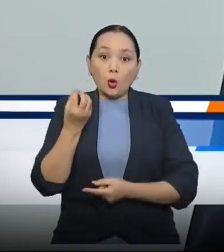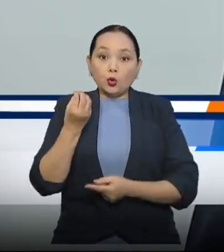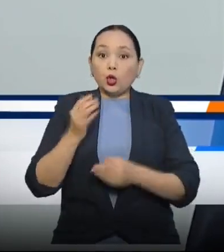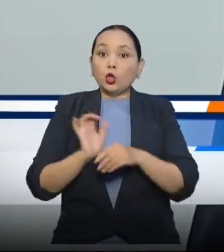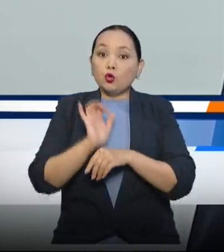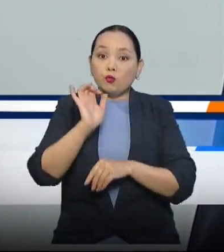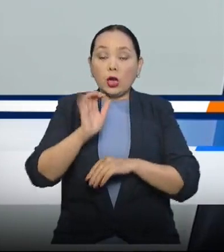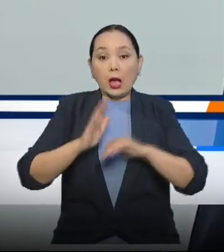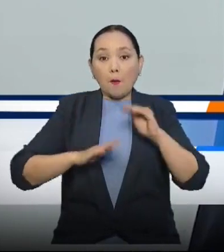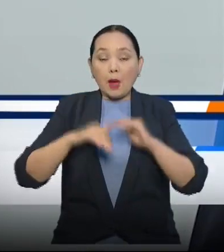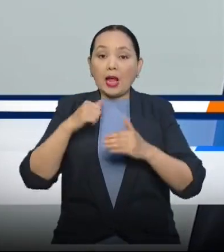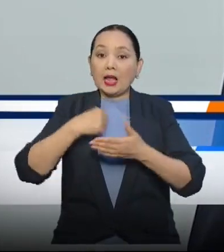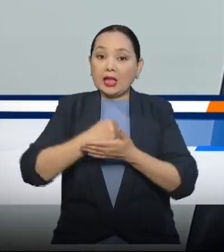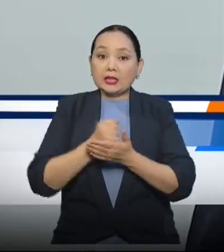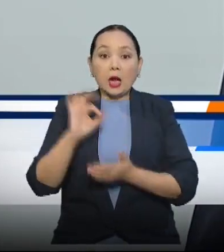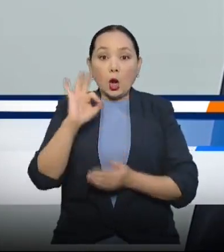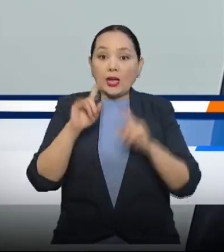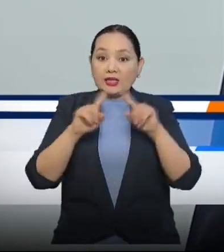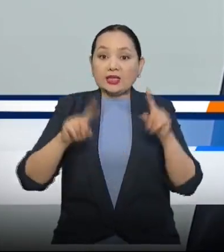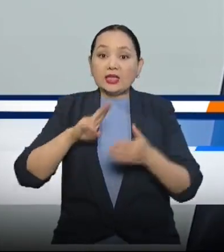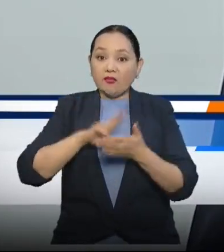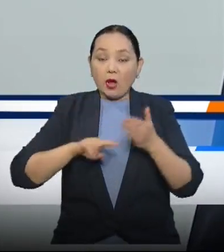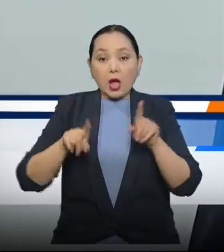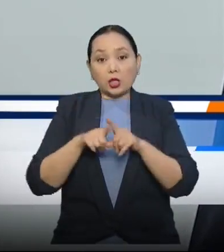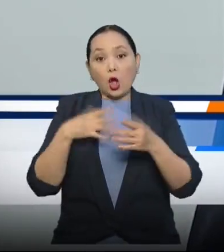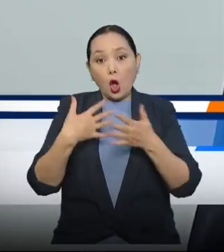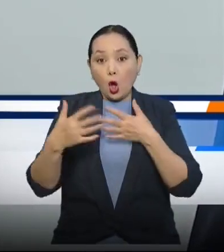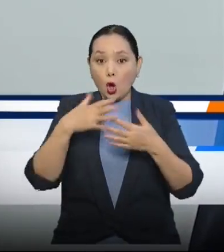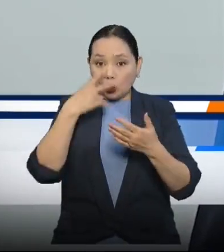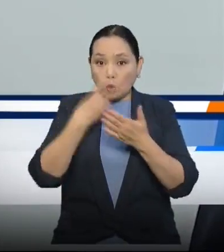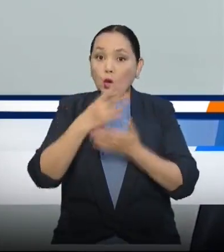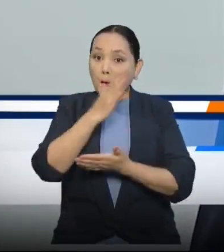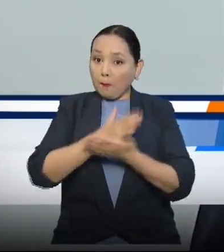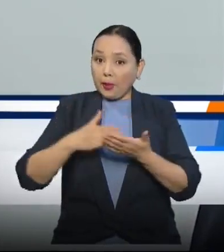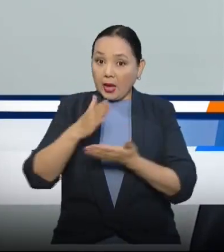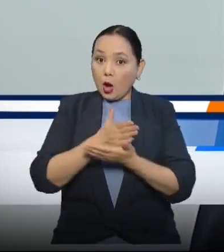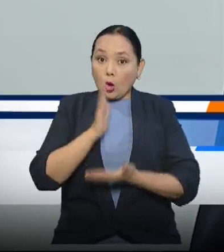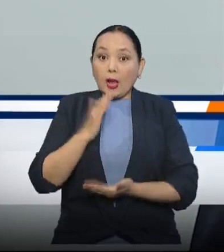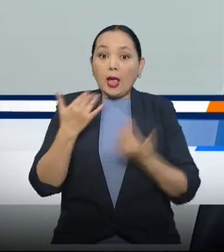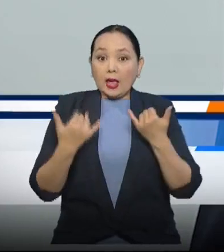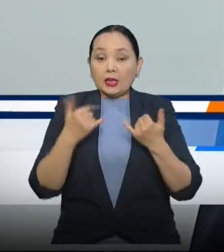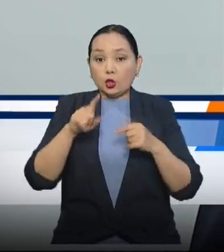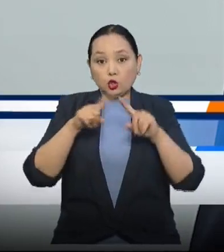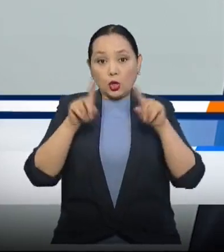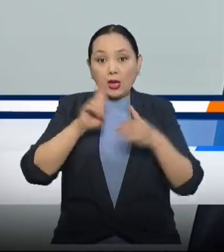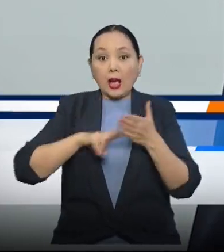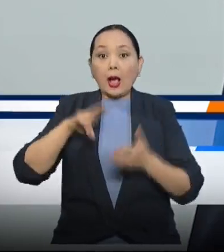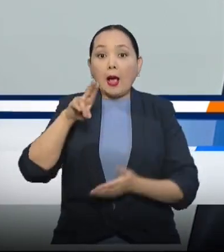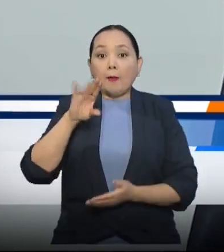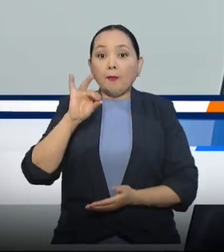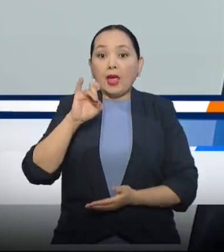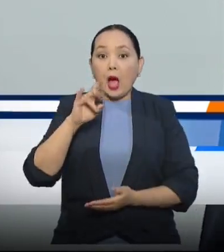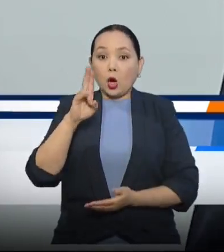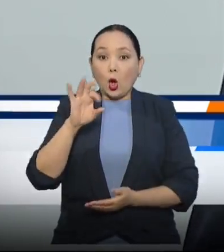yuboriladigan malaka toifasi tasdiqlanganligi haqidagi sertifikatlar ham qog'oz ko'rinishdagisi bekor qilinib, endilikda ushbu sertifikatlar QR kod qo'yilgan